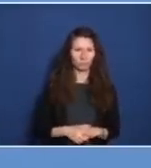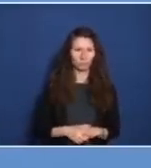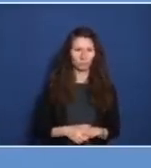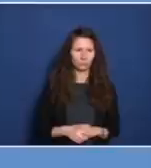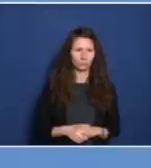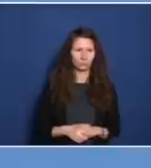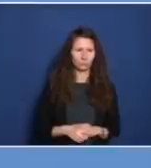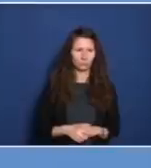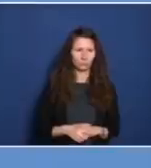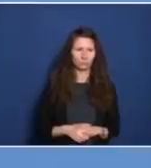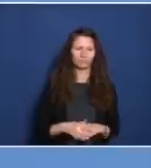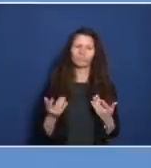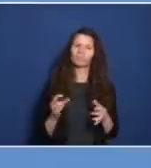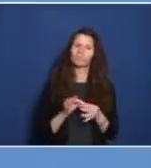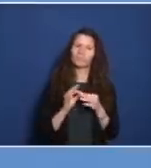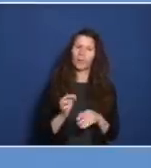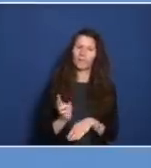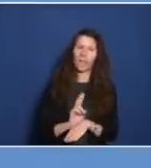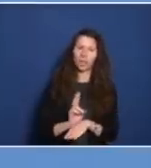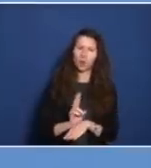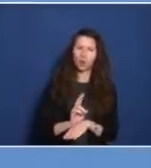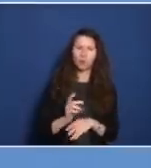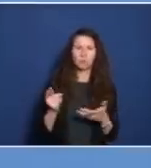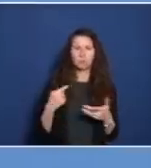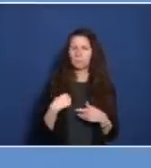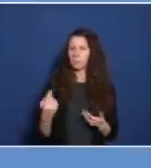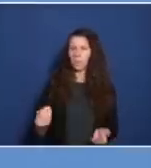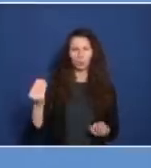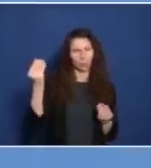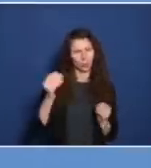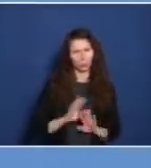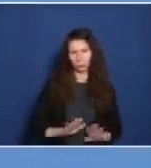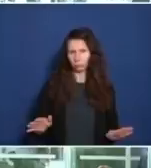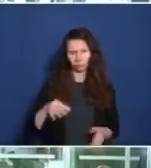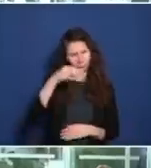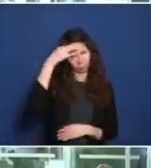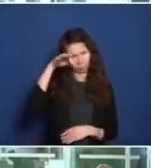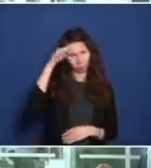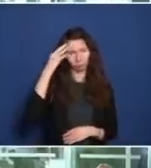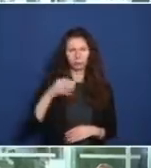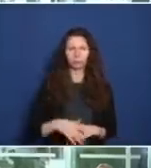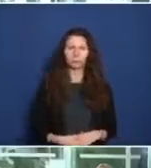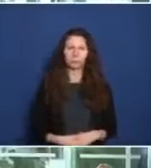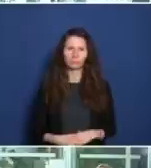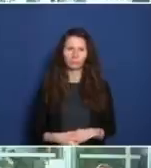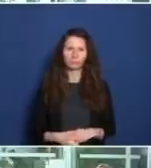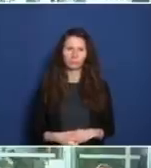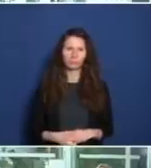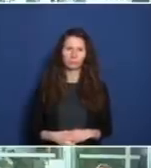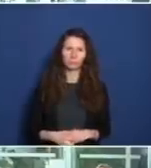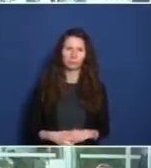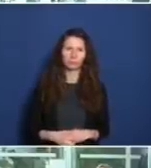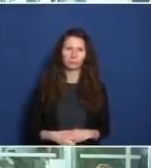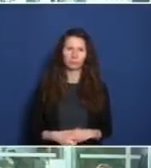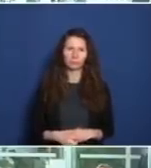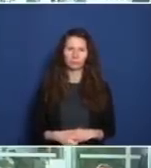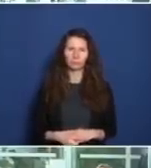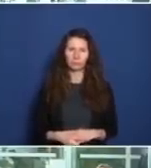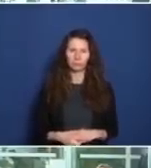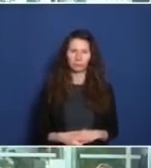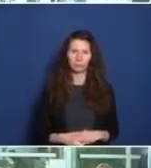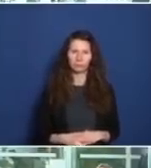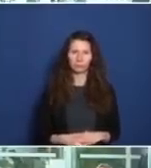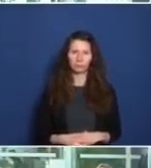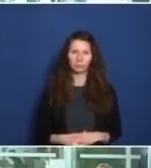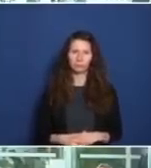Genau, also zu der Fälschungsfrage habe ich insoweit keine Ergänzung, dem kann ich mich anschließen. Richtig ist, dass man